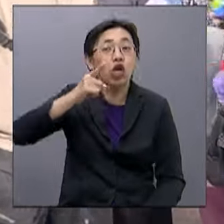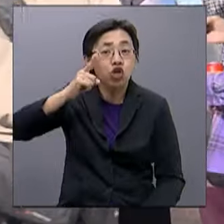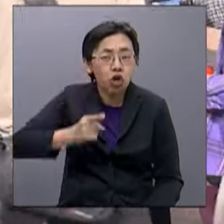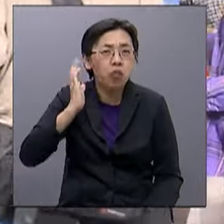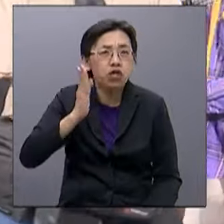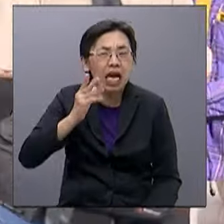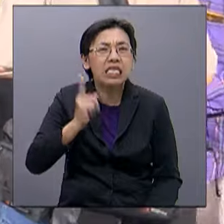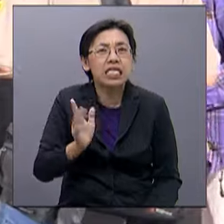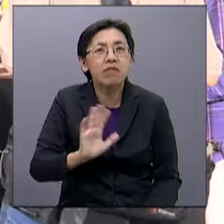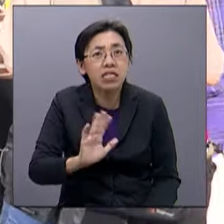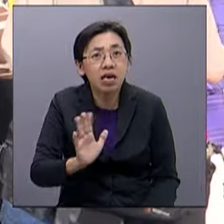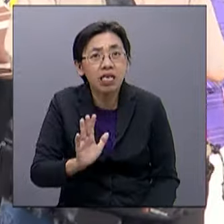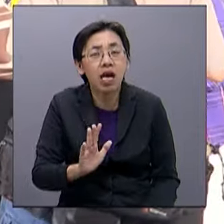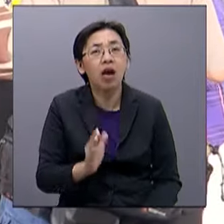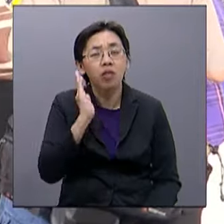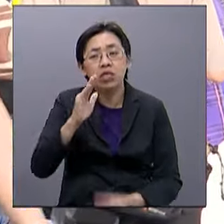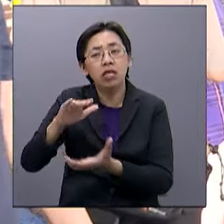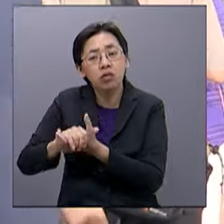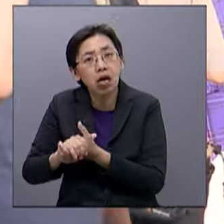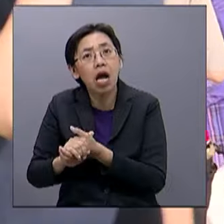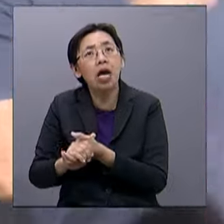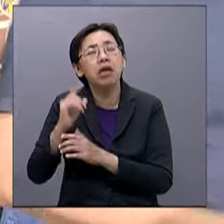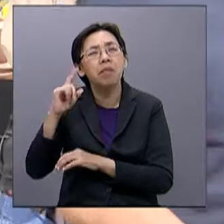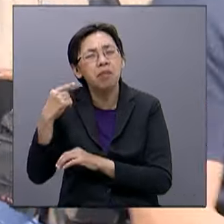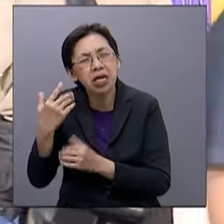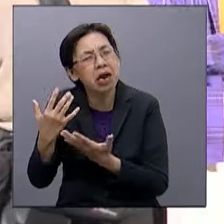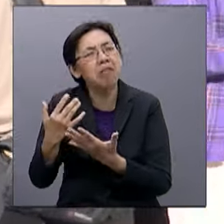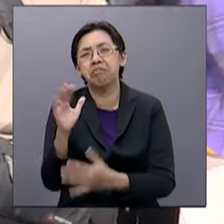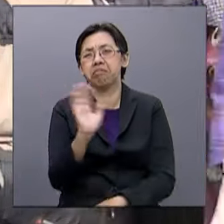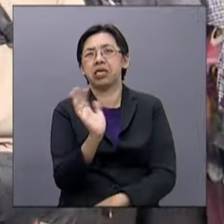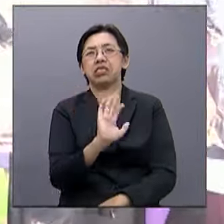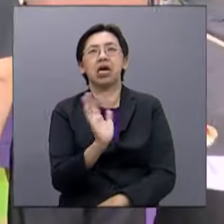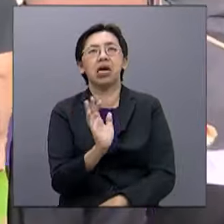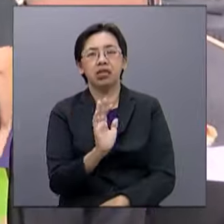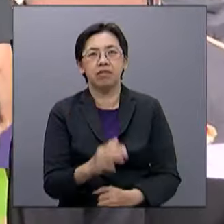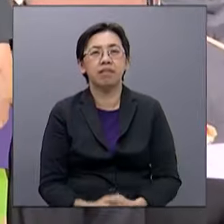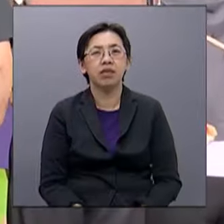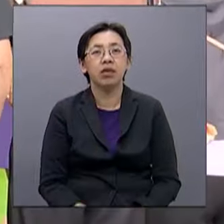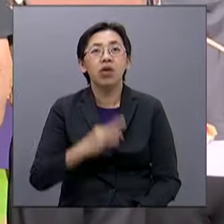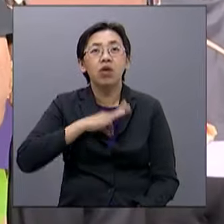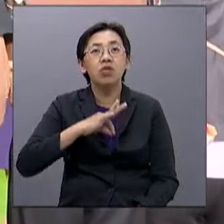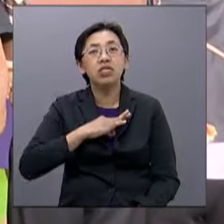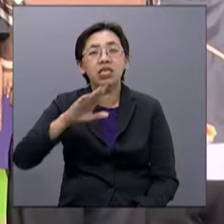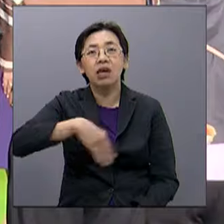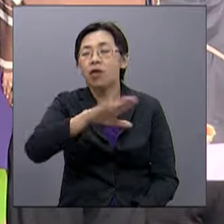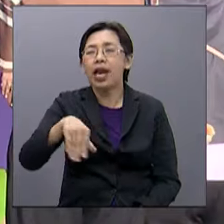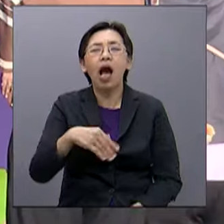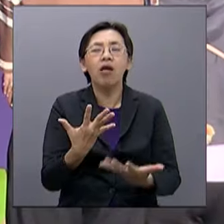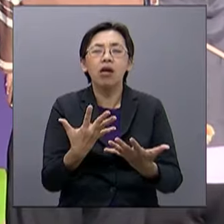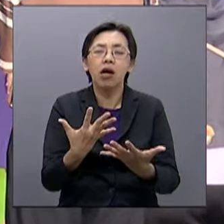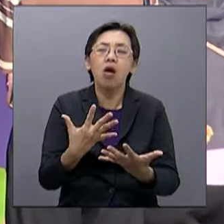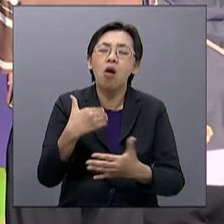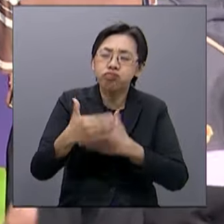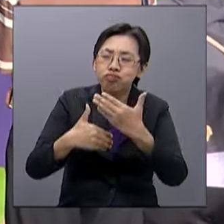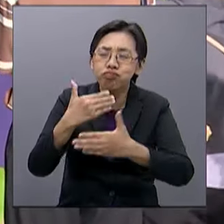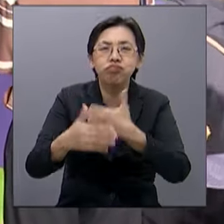ายซึ่งมีภรรยาแต่งงานมีลูกมันไม่ใช่อย่างนั้นอีกต่อไปแล้วค่ะแขรู้สึกว่าทุกอย่างมันโฟลว์ละตอนนี้ไม่ว่าใ